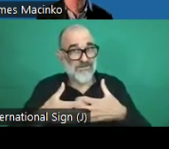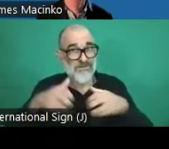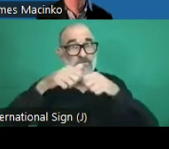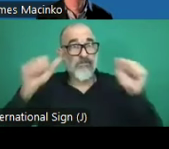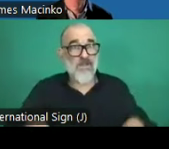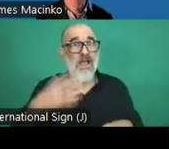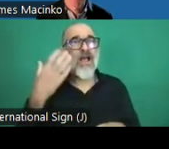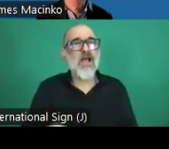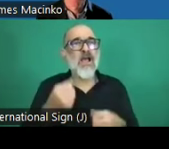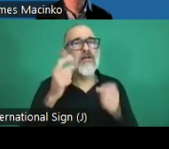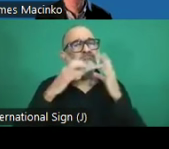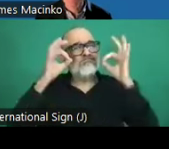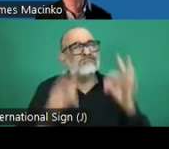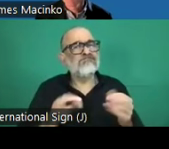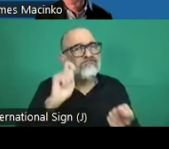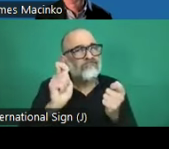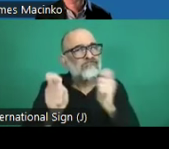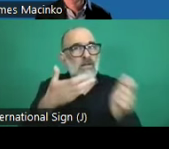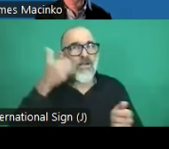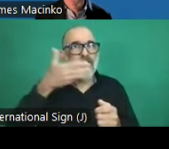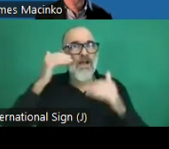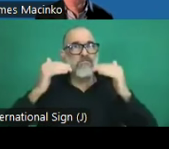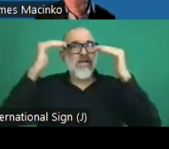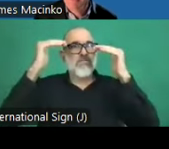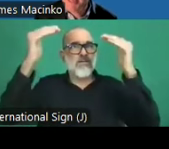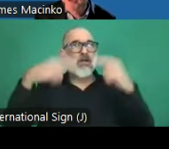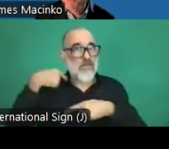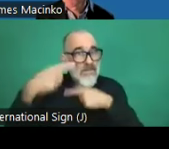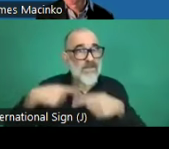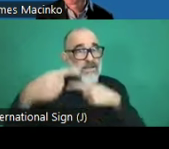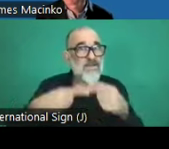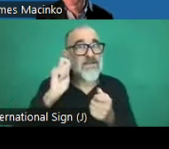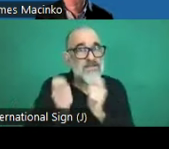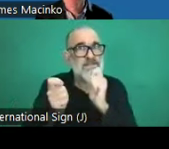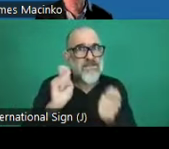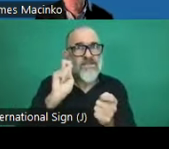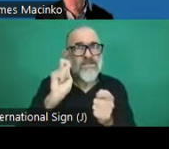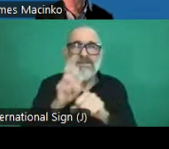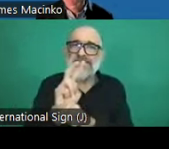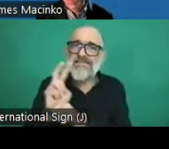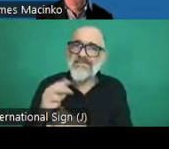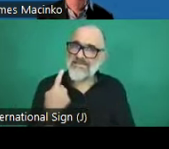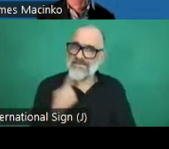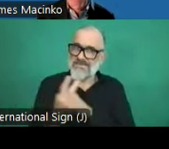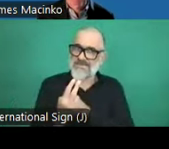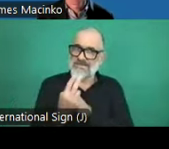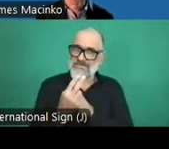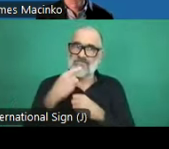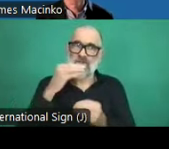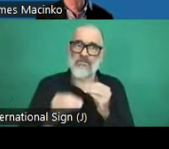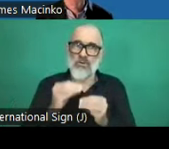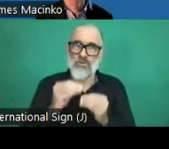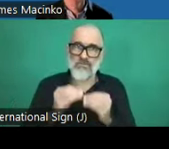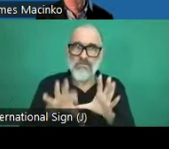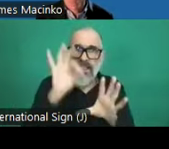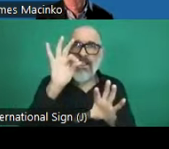ne nous permettent pas de trouver une façon d'être plus efficace. Alors, les trois indicateurs essentiels que nous présentons